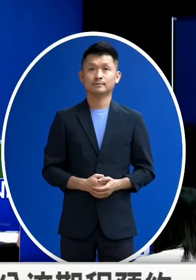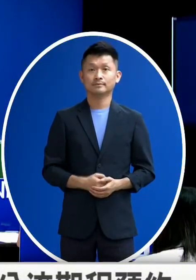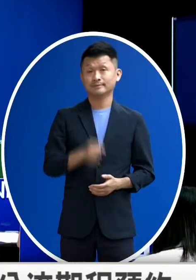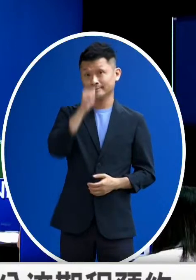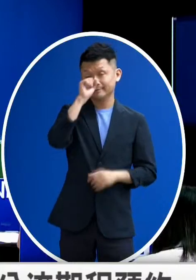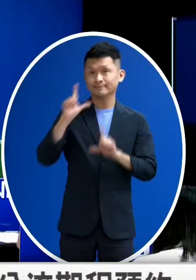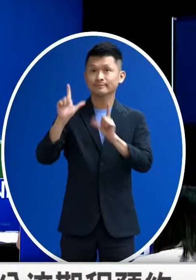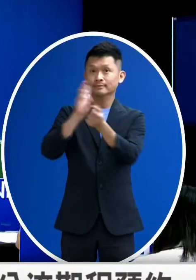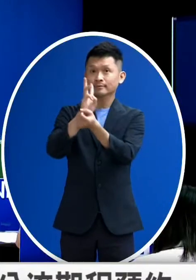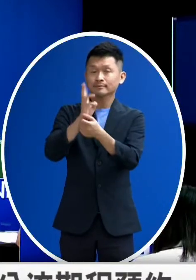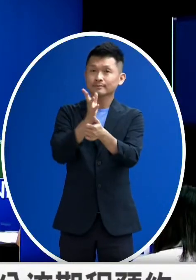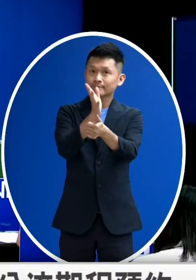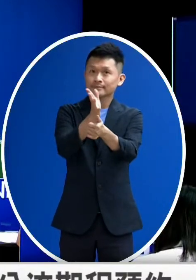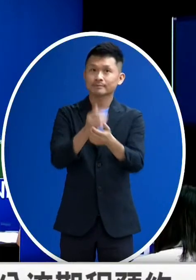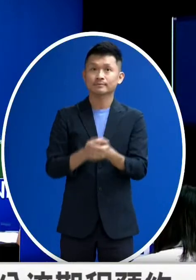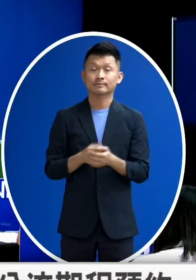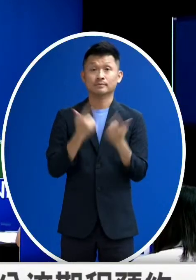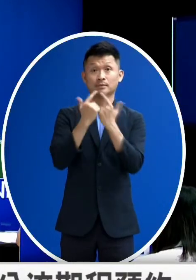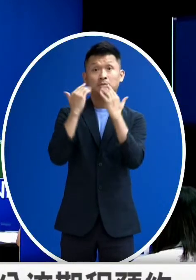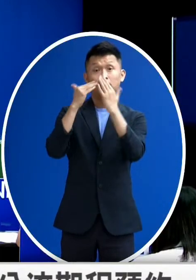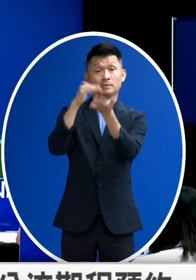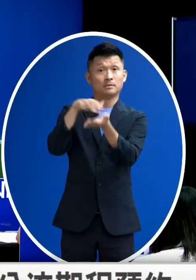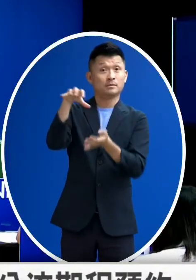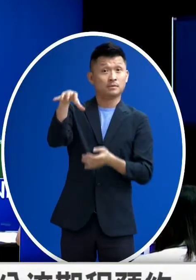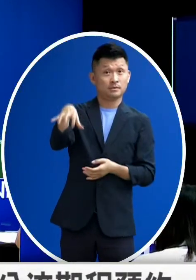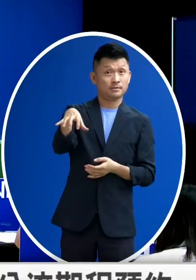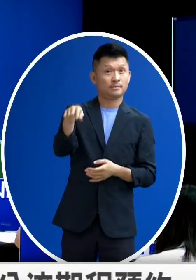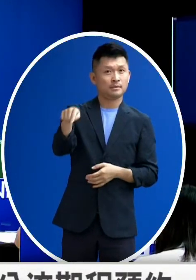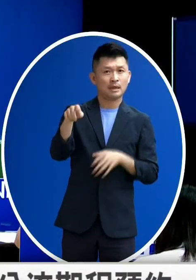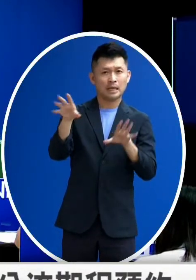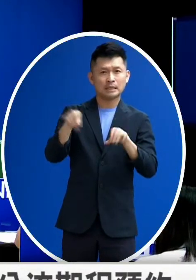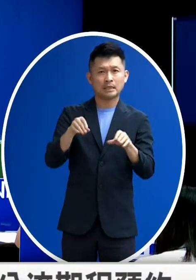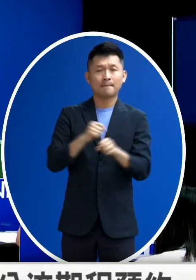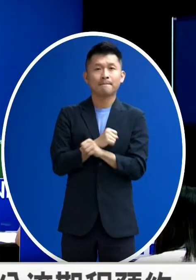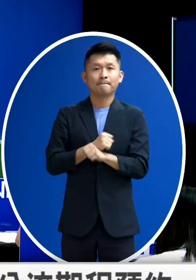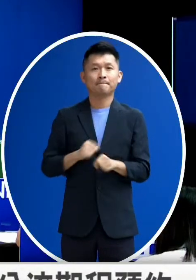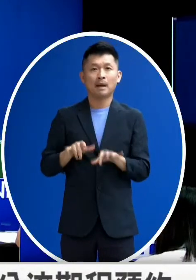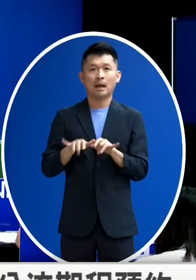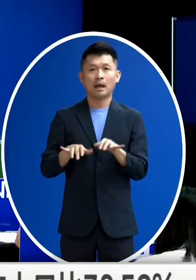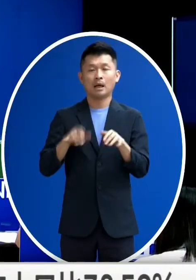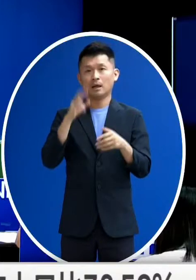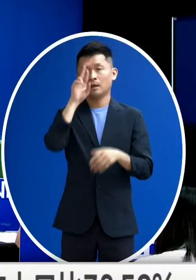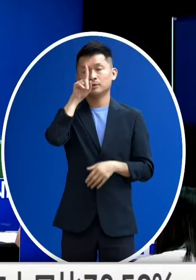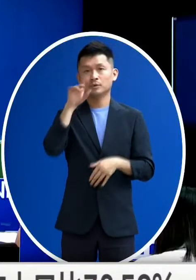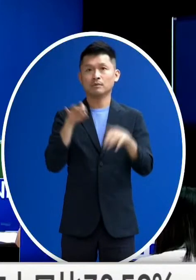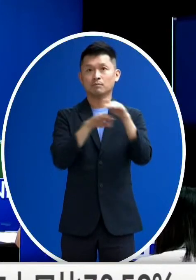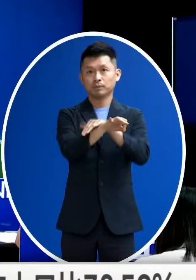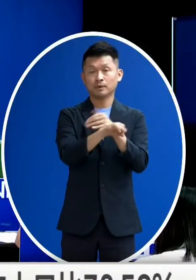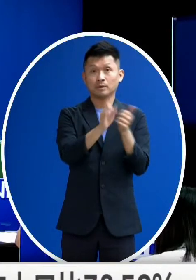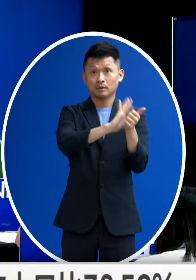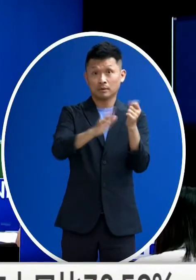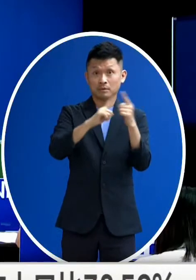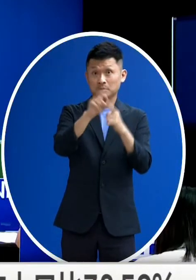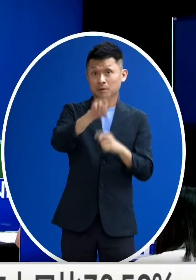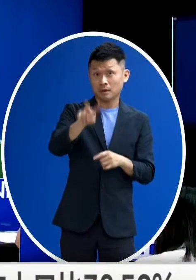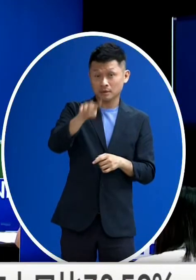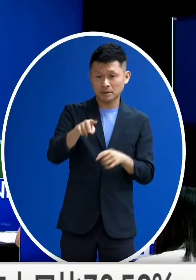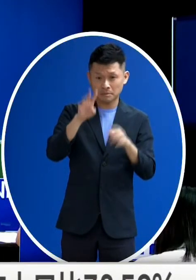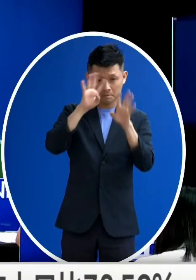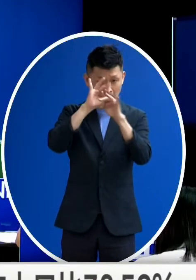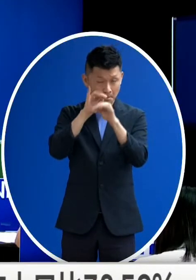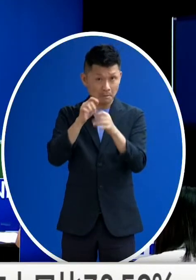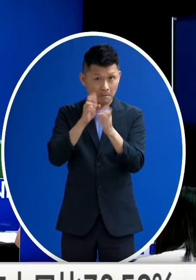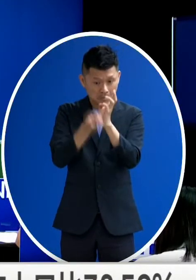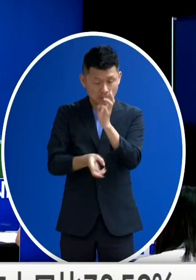你好，东森这边提问，我们想要问这个北市的医院，因为资料误植有2000人受到影响，那请问有更进一步的调查吗？例如